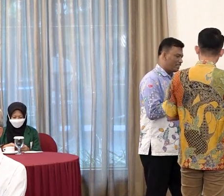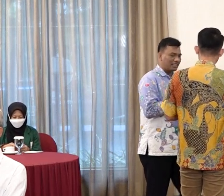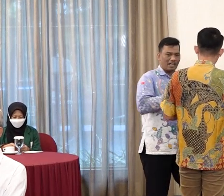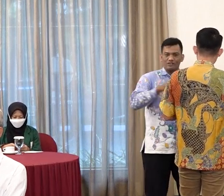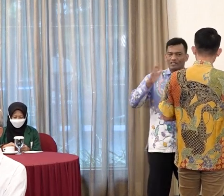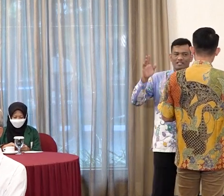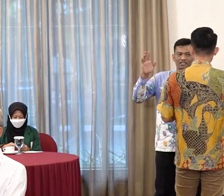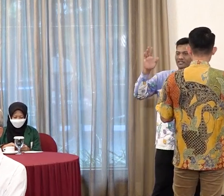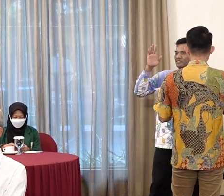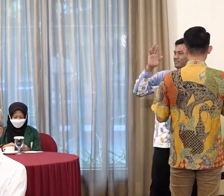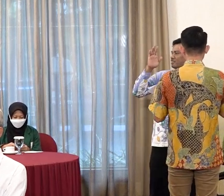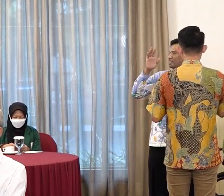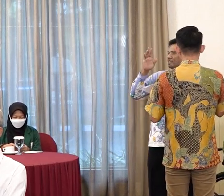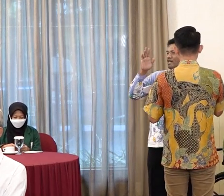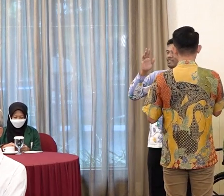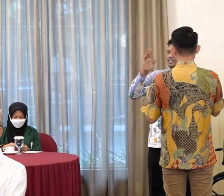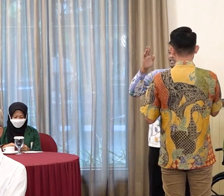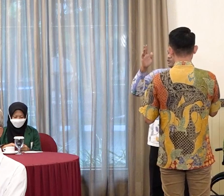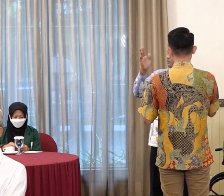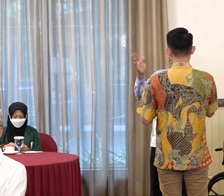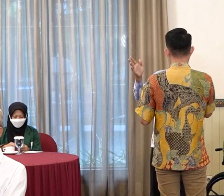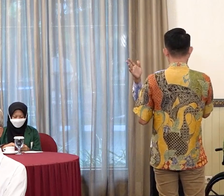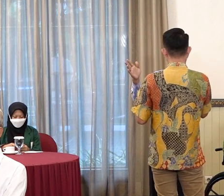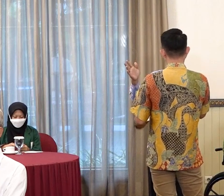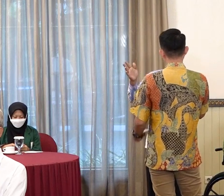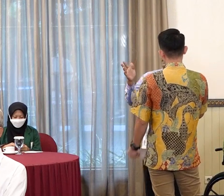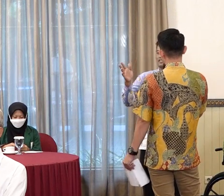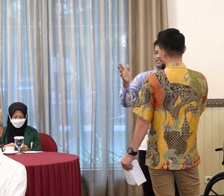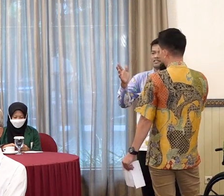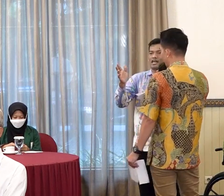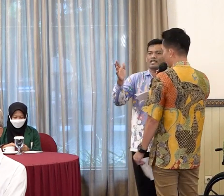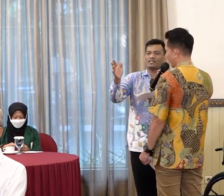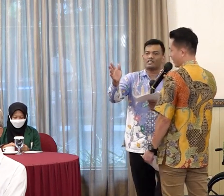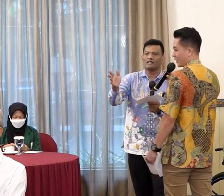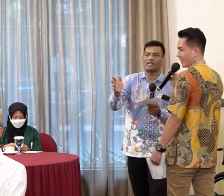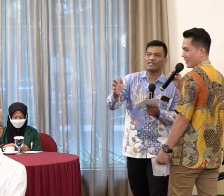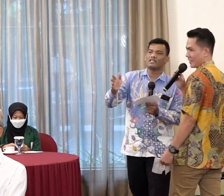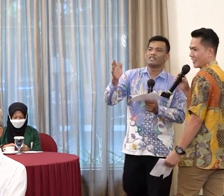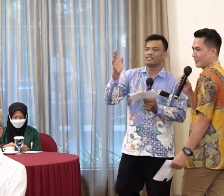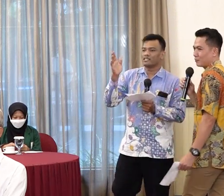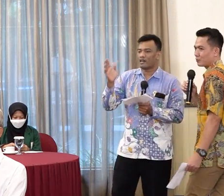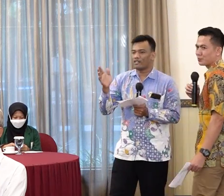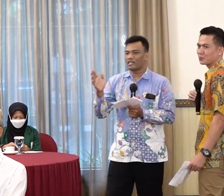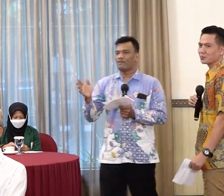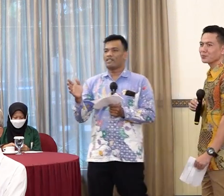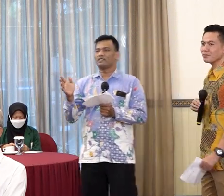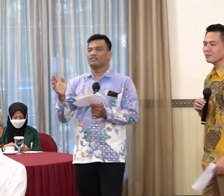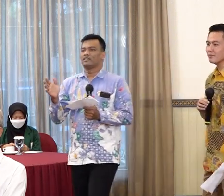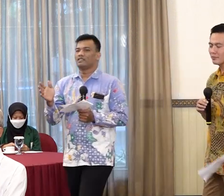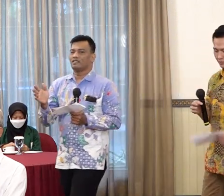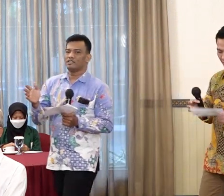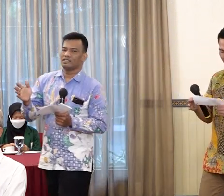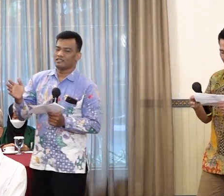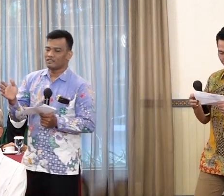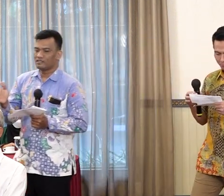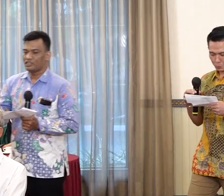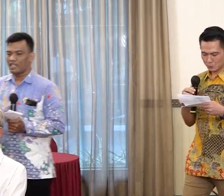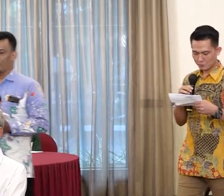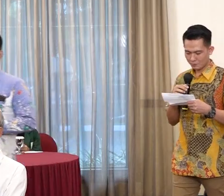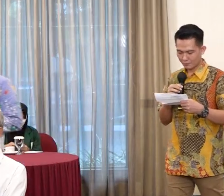kita lanjutkan ke ada narasumber yang lain kita tanyakan ke kawan-kawan